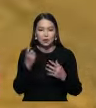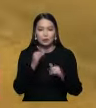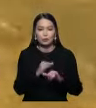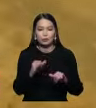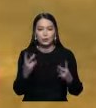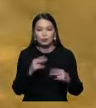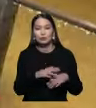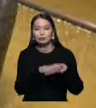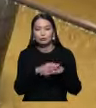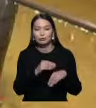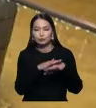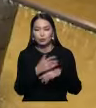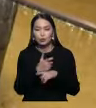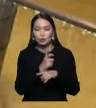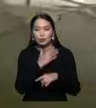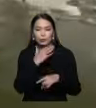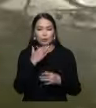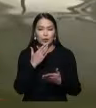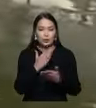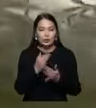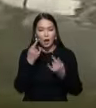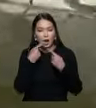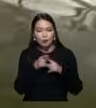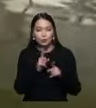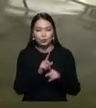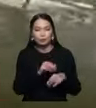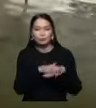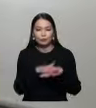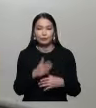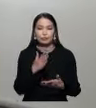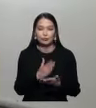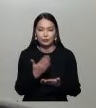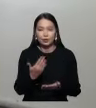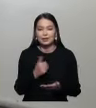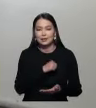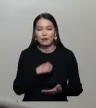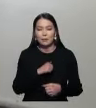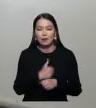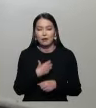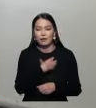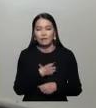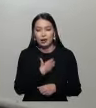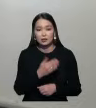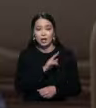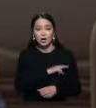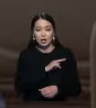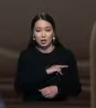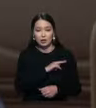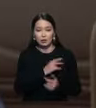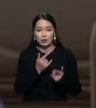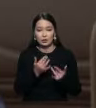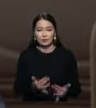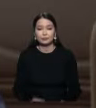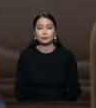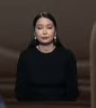рытье скважин, приобретение кормов и оборудования, а также есть лизинг. Но одна из главных проблем – кадры – говорят аквафермеры.